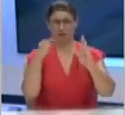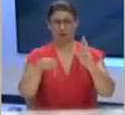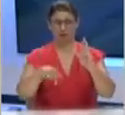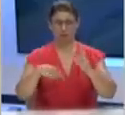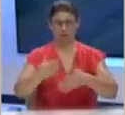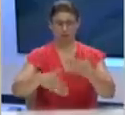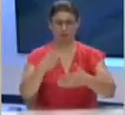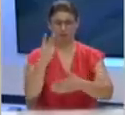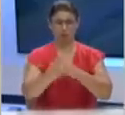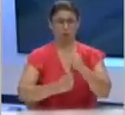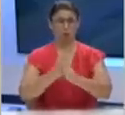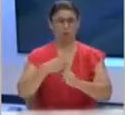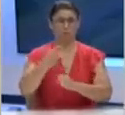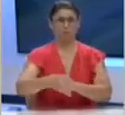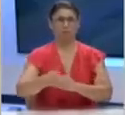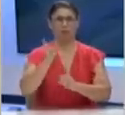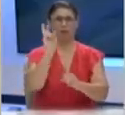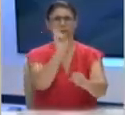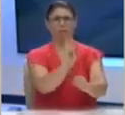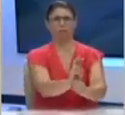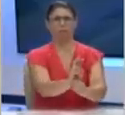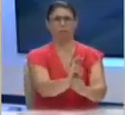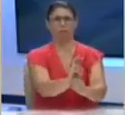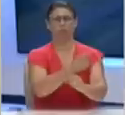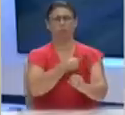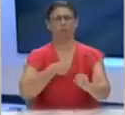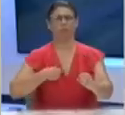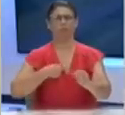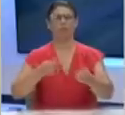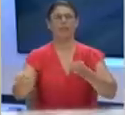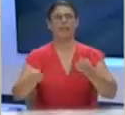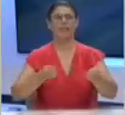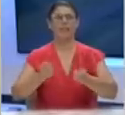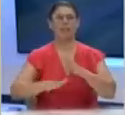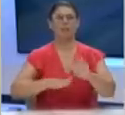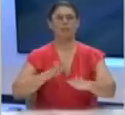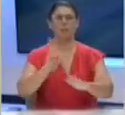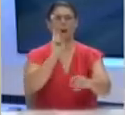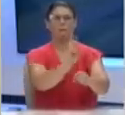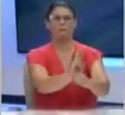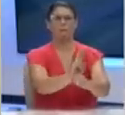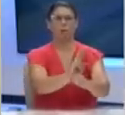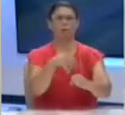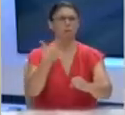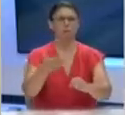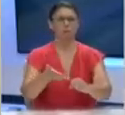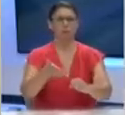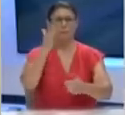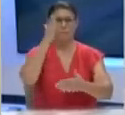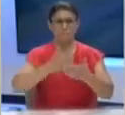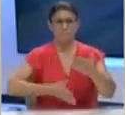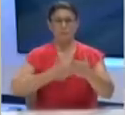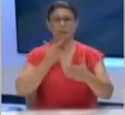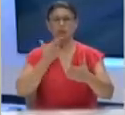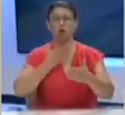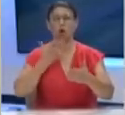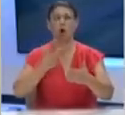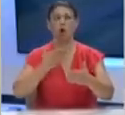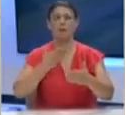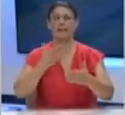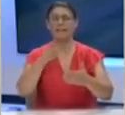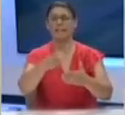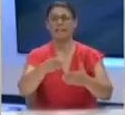μετά έχει εξελιχθεί σε ένα μετέωρο διοικητικά βήμα. Ο μέσος όρος ηλικίας των εργαζομένων στη δασική